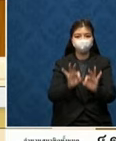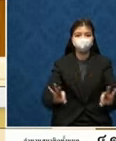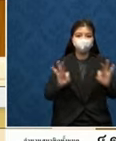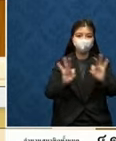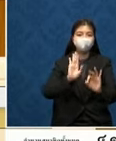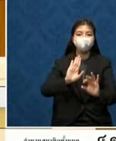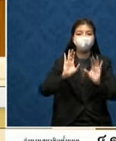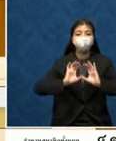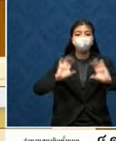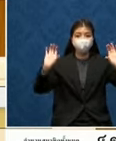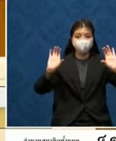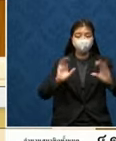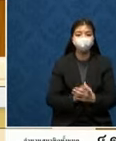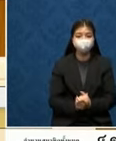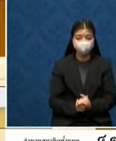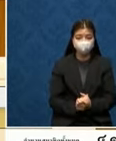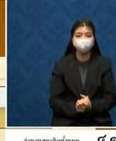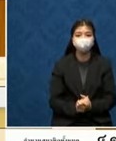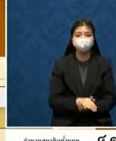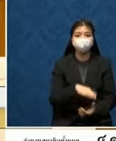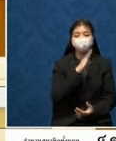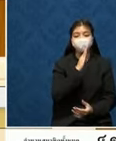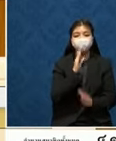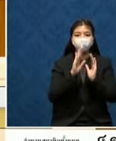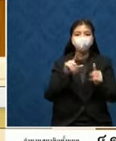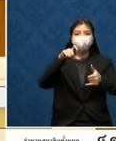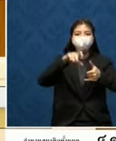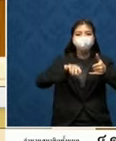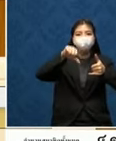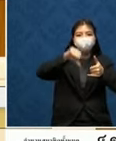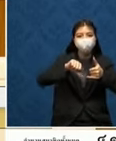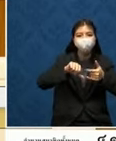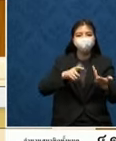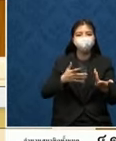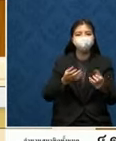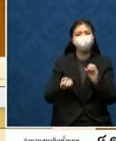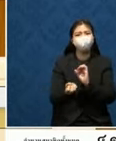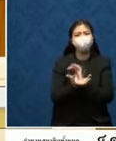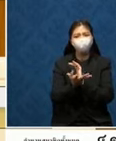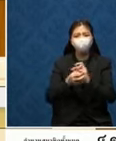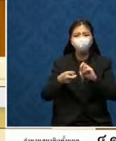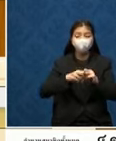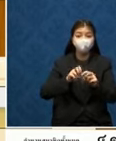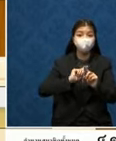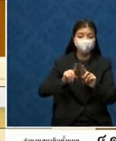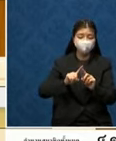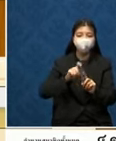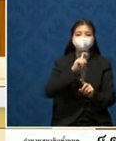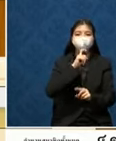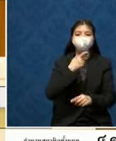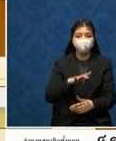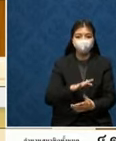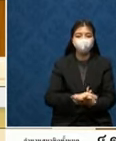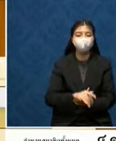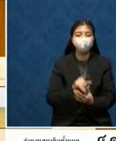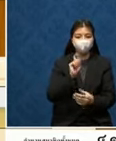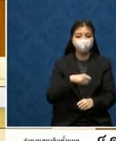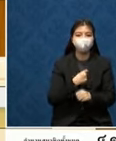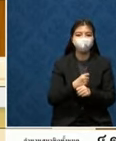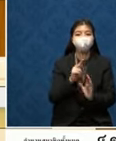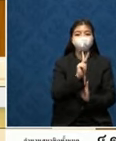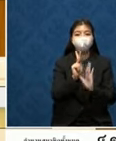รัฐบาลนะครับตราบใดที่มีคนชั่วอยู่มันก็ต้องมีคดีแบบเนี้ยมันต้องมีเรื่องแบบนี้ทุกเรื่องอ่ะเพราะะนั้นเราก็ควรจะรักษา